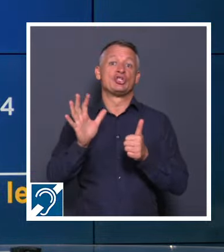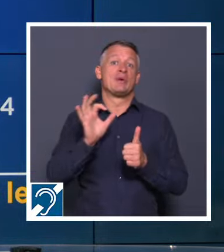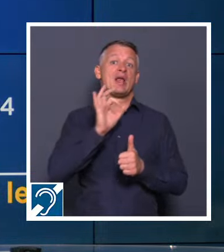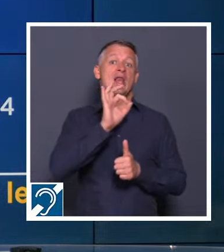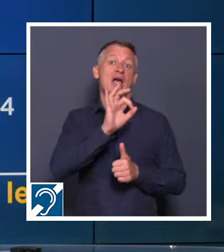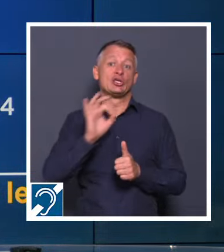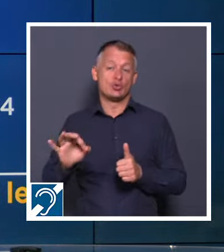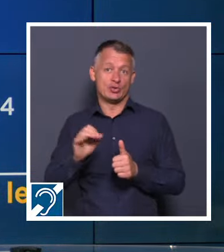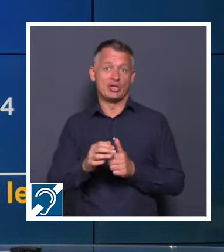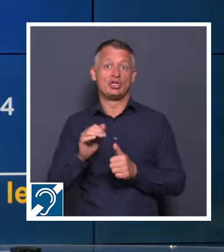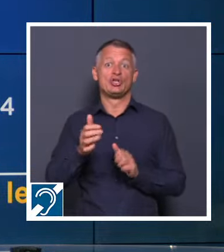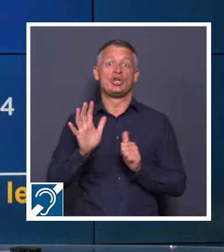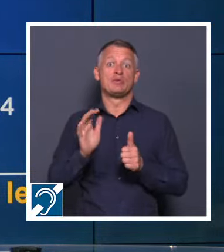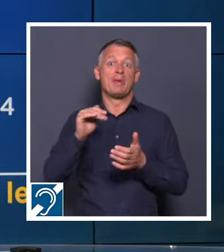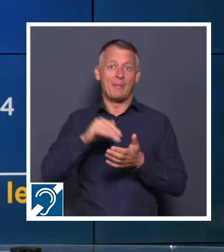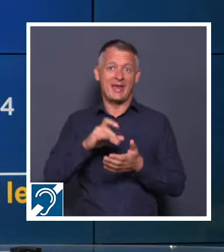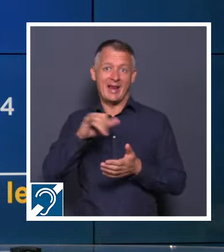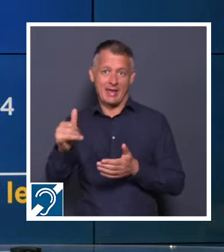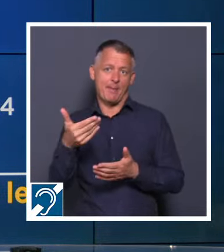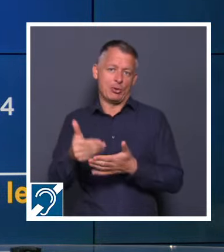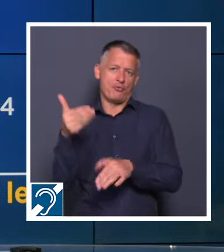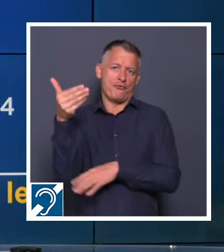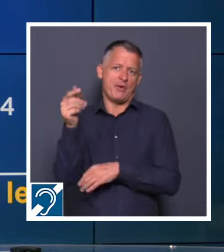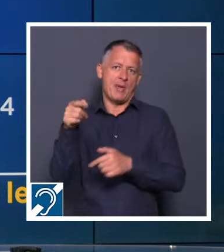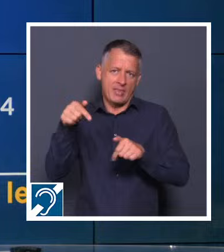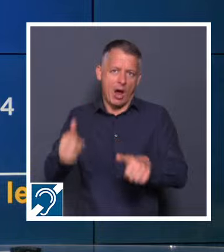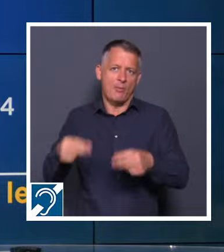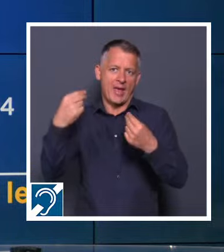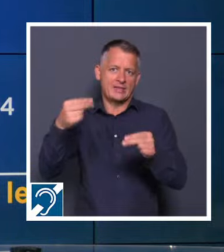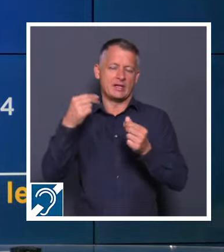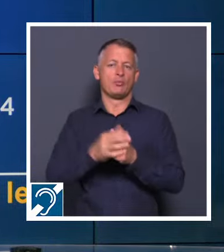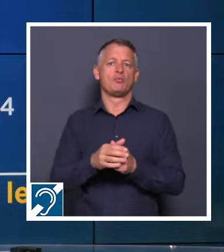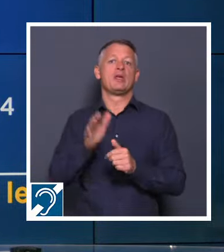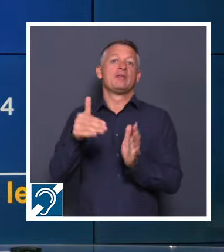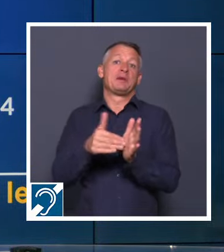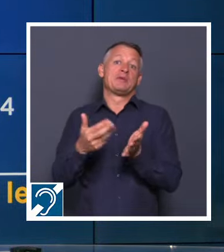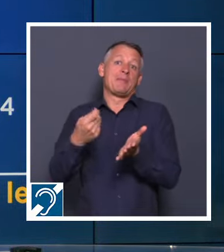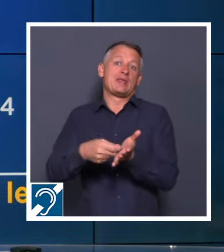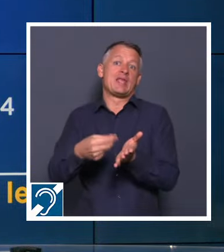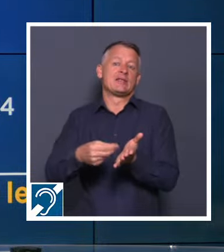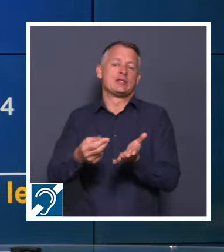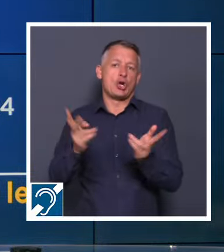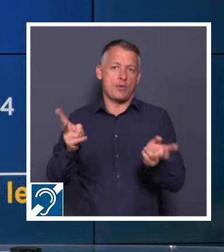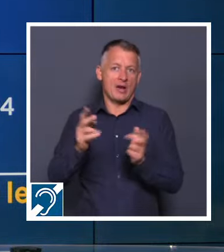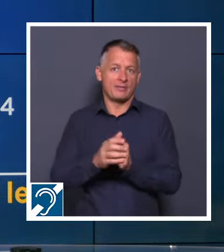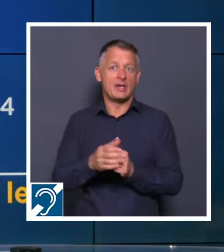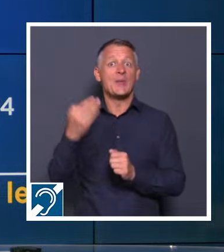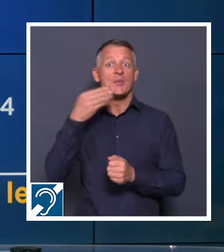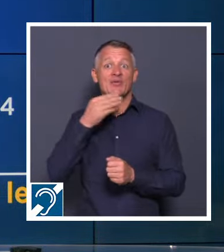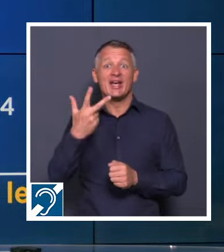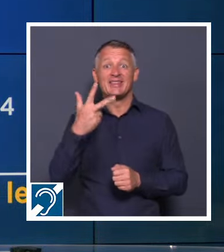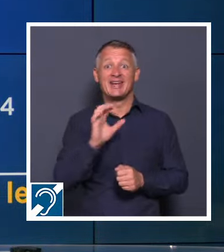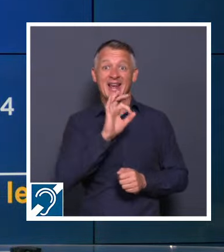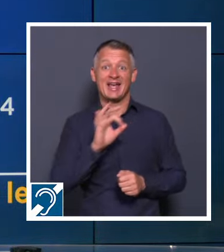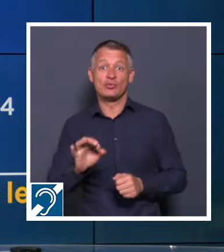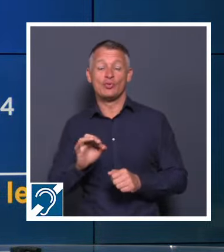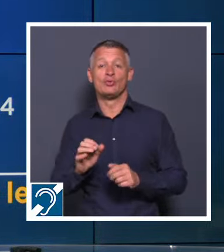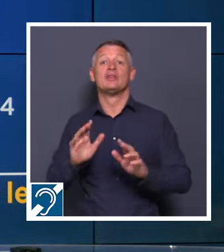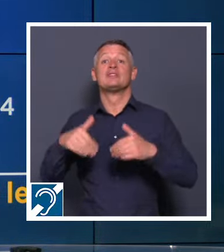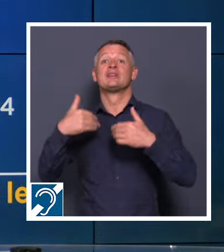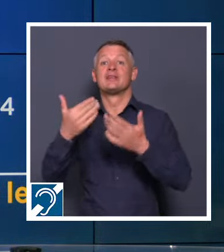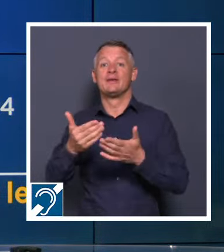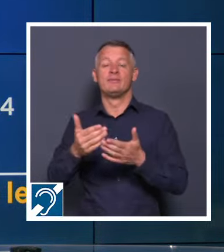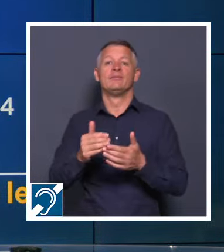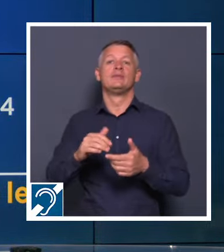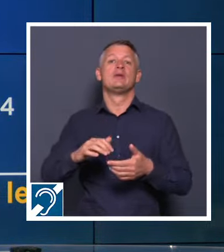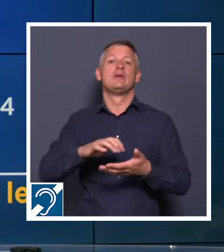adică 16.000 de lei în cazul firmei noastre. Asta ar avea de plătit în mod normal. Bonificația de 3% se aplică impozitului,